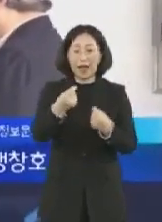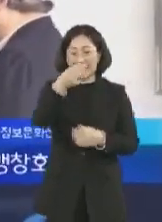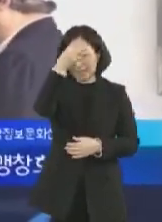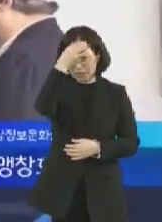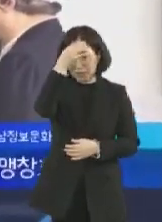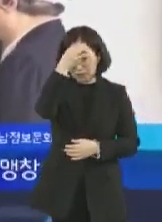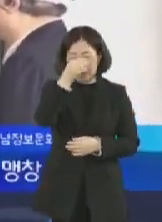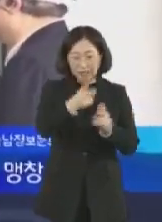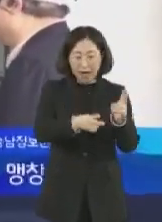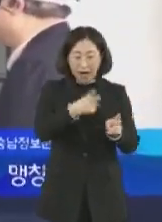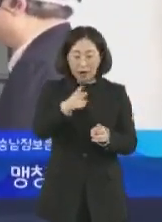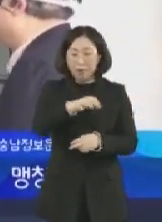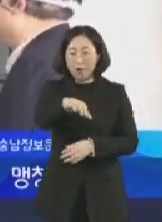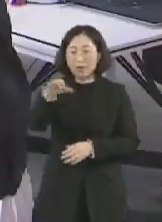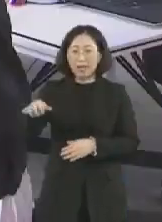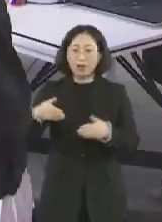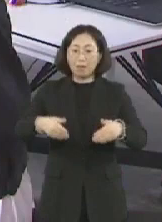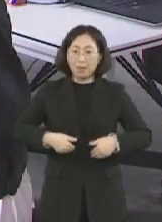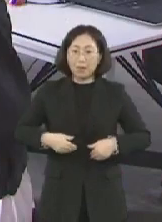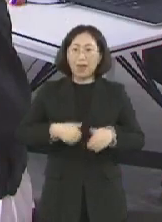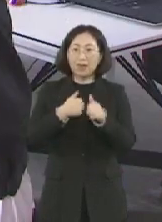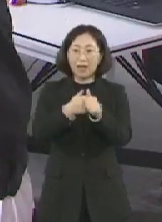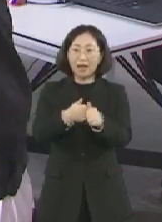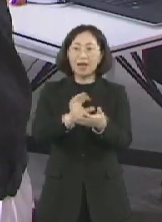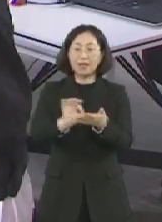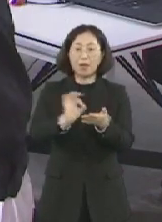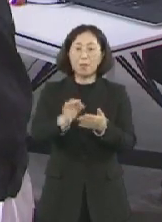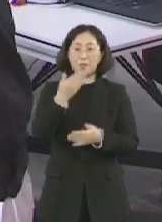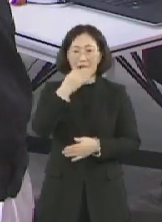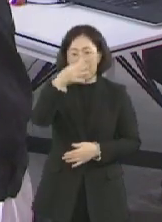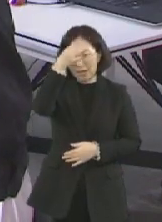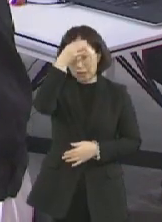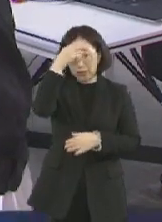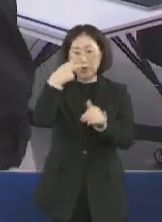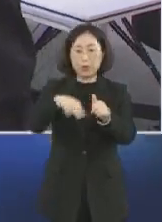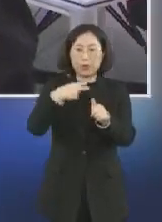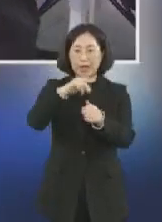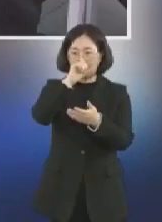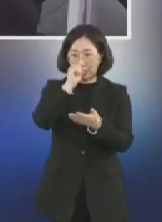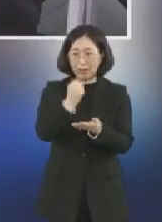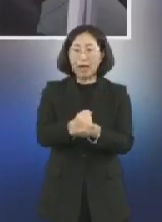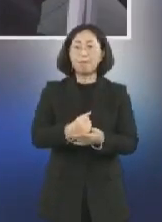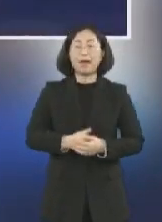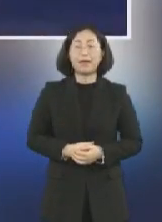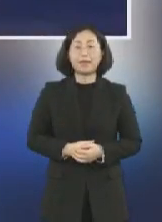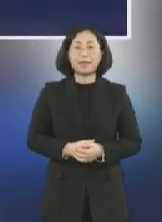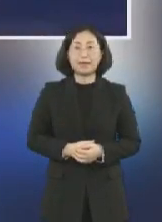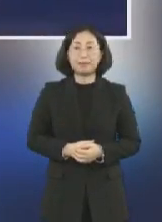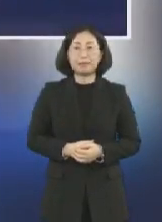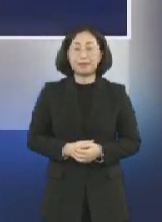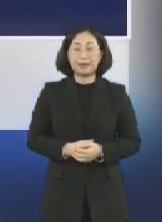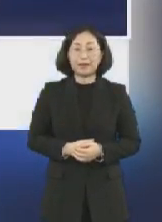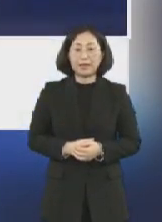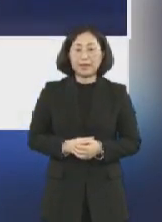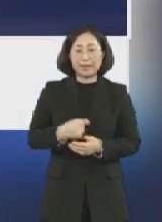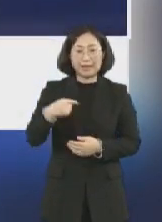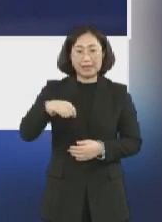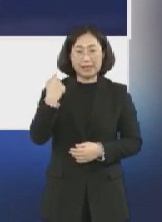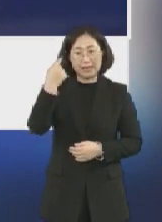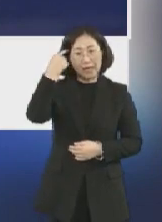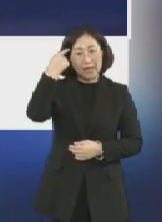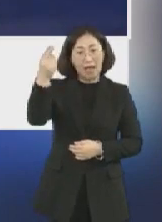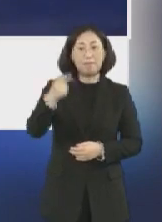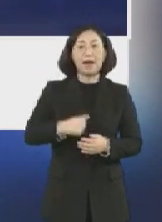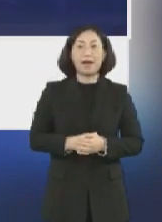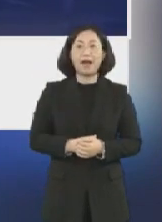각각의 사람 현장에서 필요에 따라 사용할 수 있고 특히 기술교육 에 적합합니다 우리 진흥원 이번에 자체 개발한 x